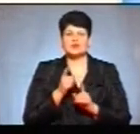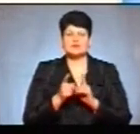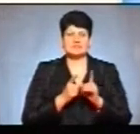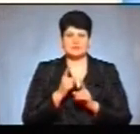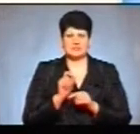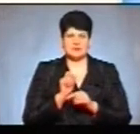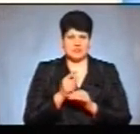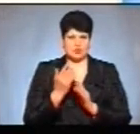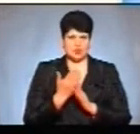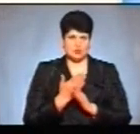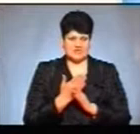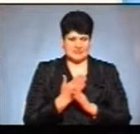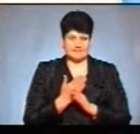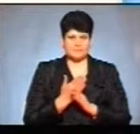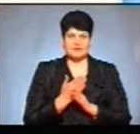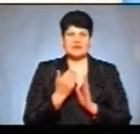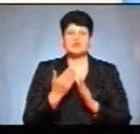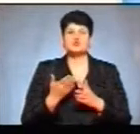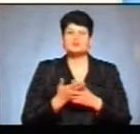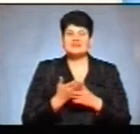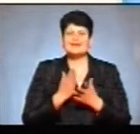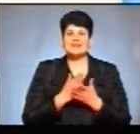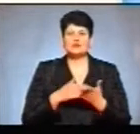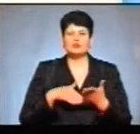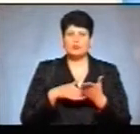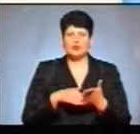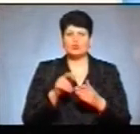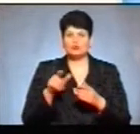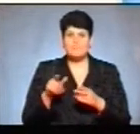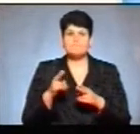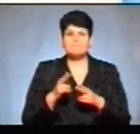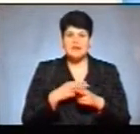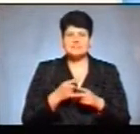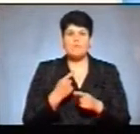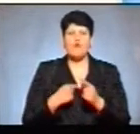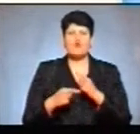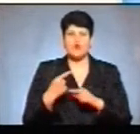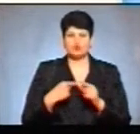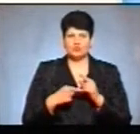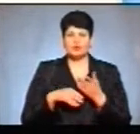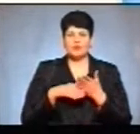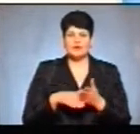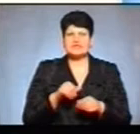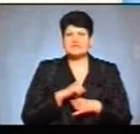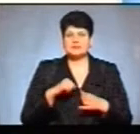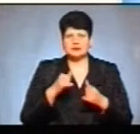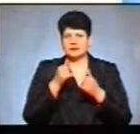призначення субсидій. Субсидія є допомогою людині, безповоротною допомогою, яка не може самотужки